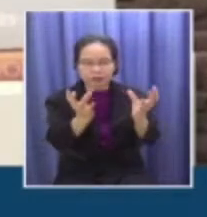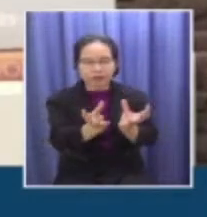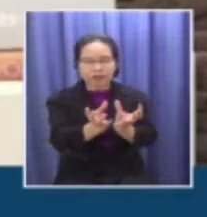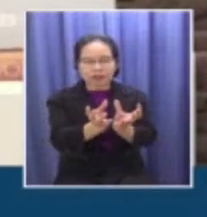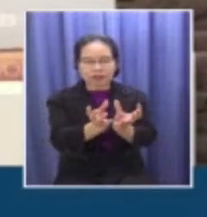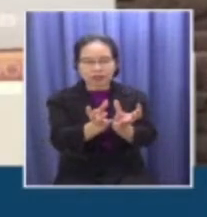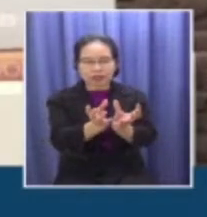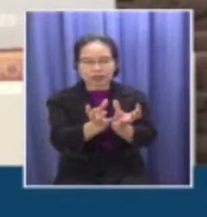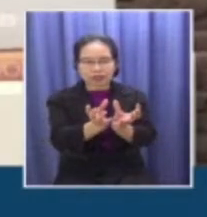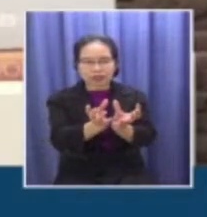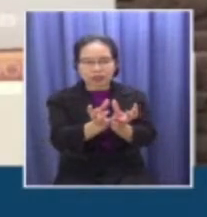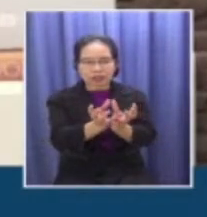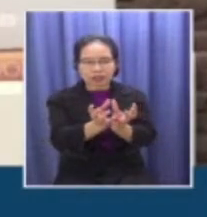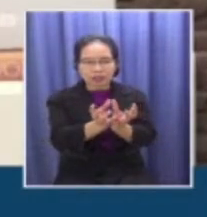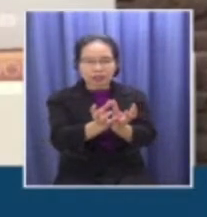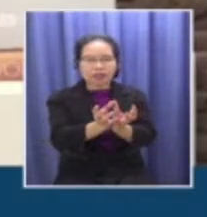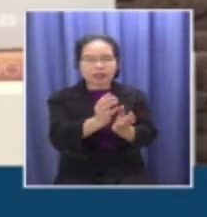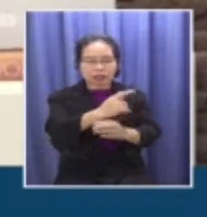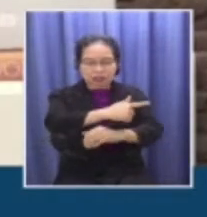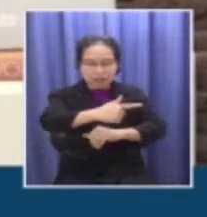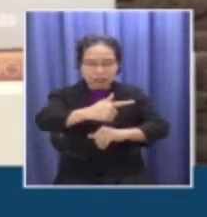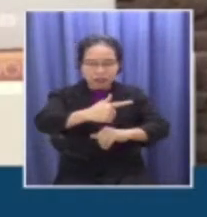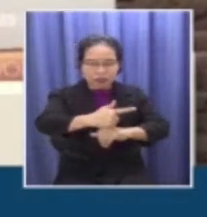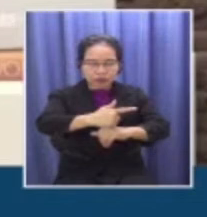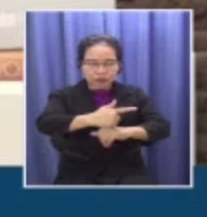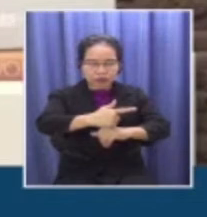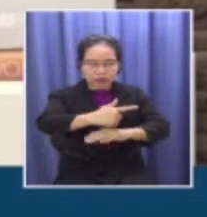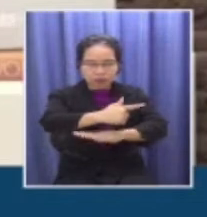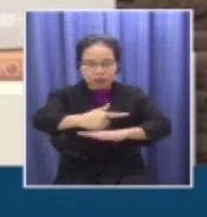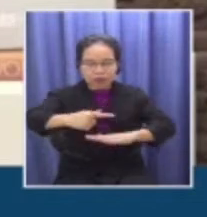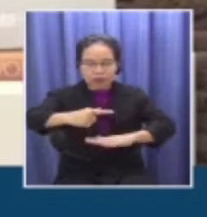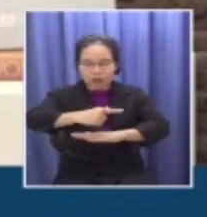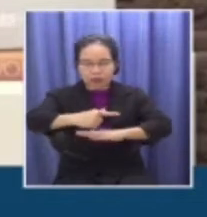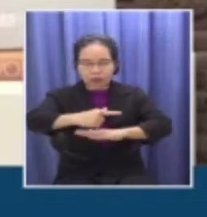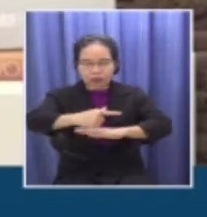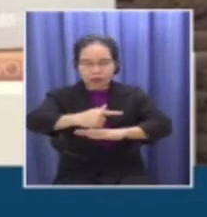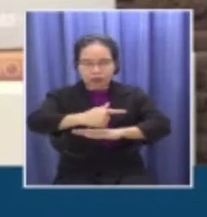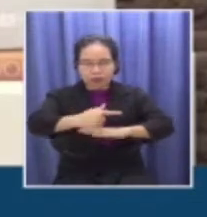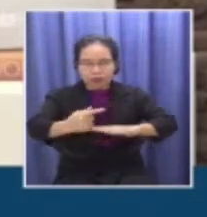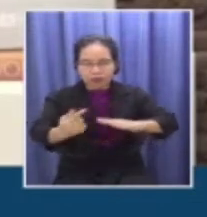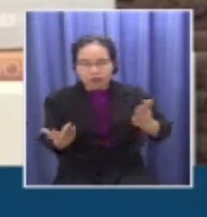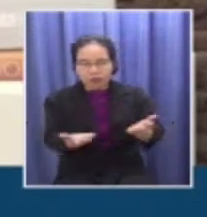yɛbɔ yɛ sɛ yɛmɛtena asase so na asase ani